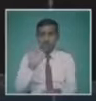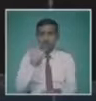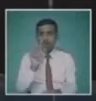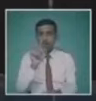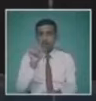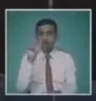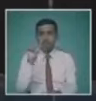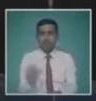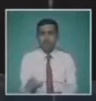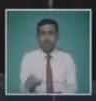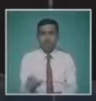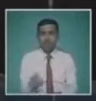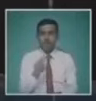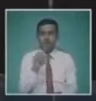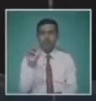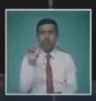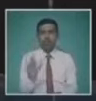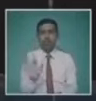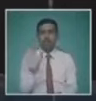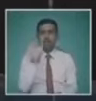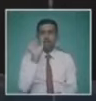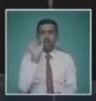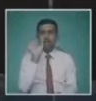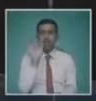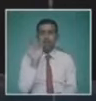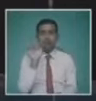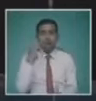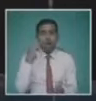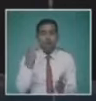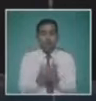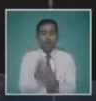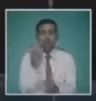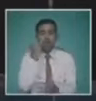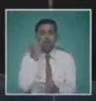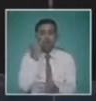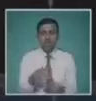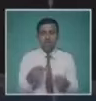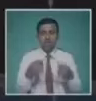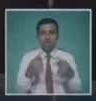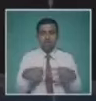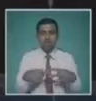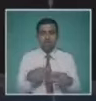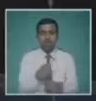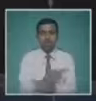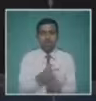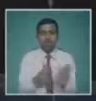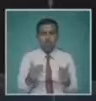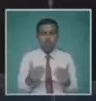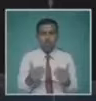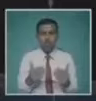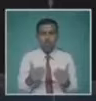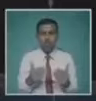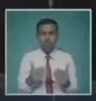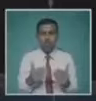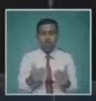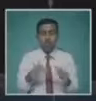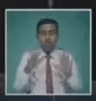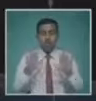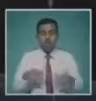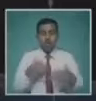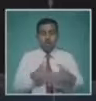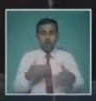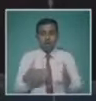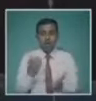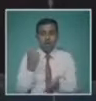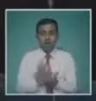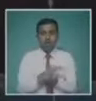එක්කෙනයි. එක්කෙනයි තේරෙන්නේ. එච්චරට අමාරුයි සිංගප්පූරුවේ ගුරුවරෙක් වෙන්න. ගුරු පුරප්පාඩු පිරවීම සඳහා අවසාන කැබින් පත්‍රිකාව